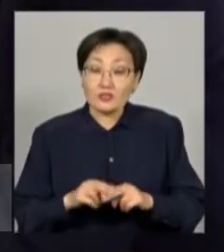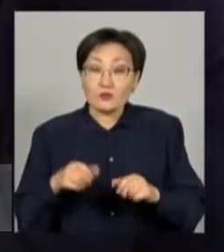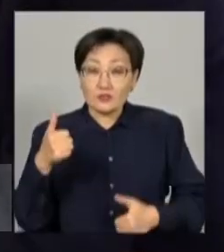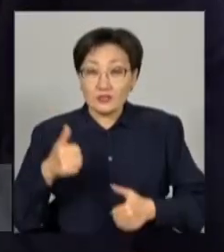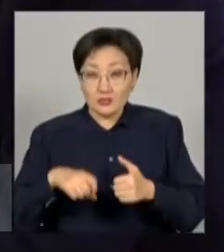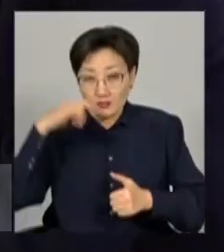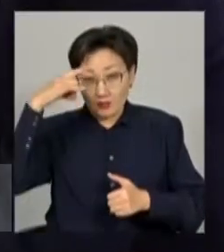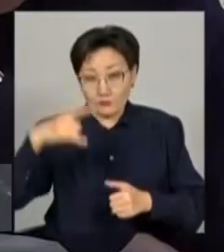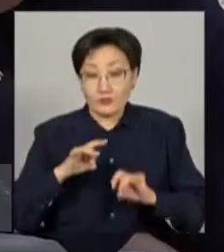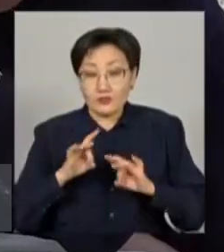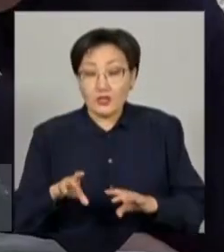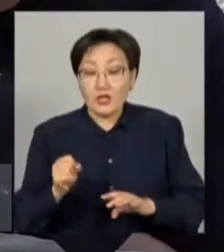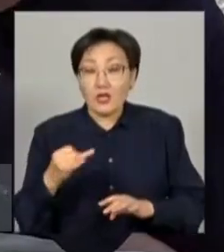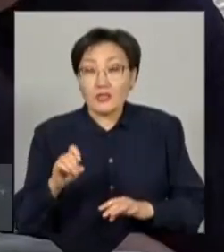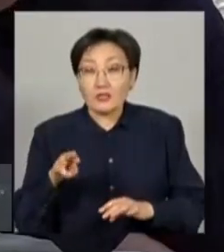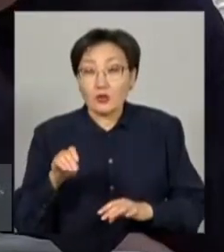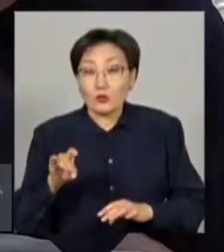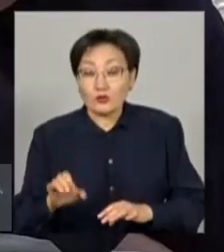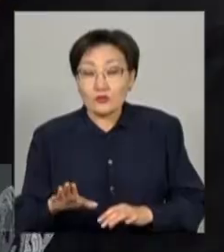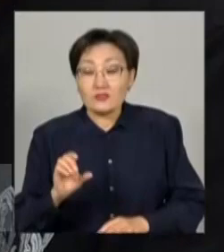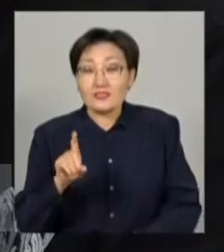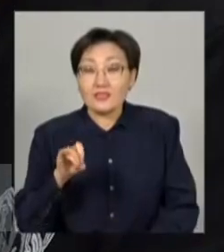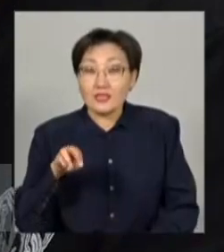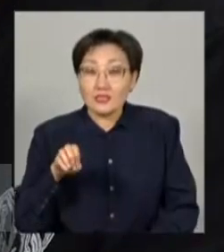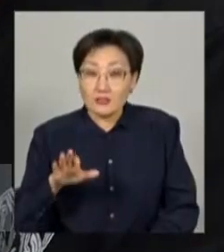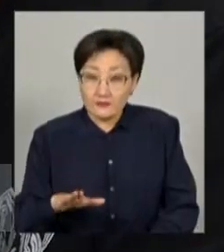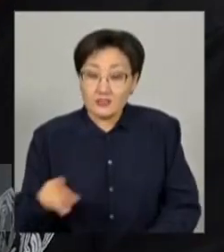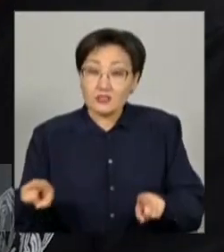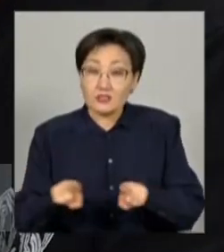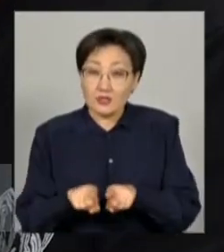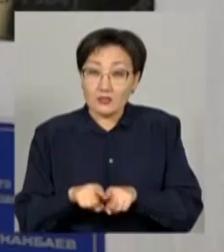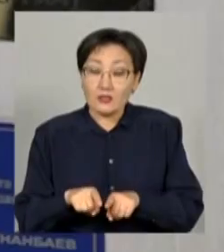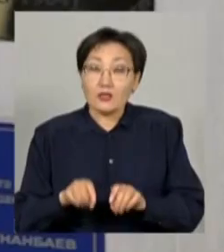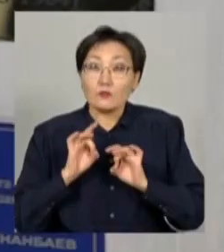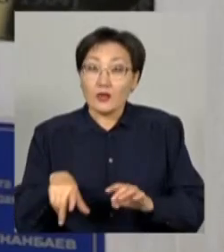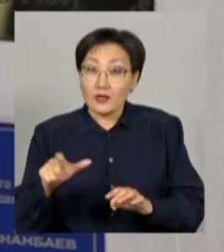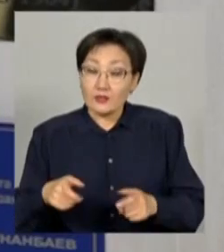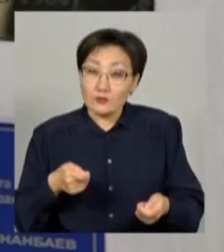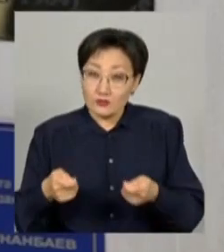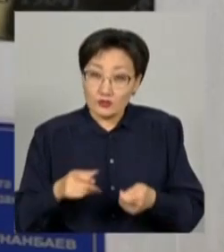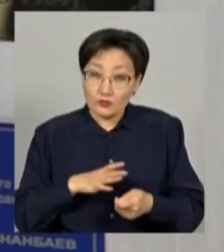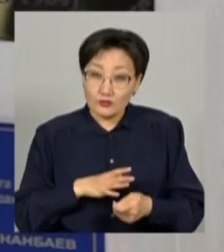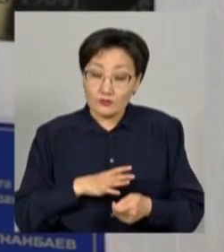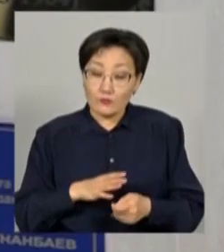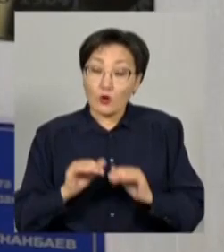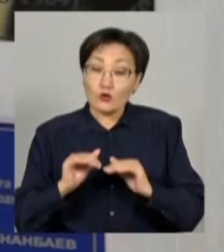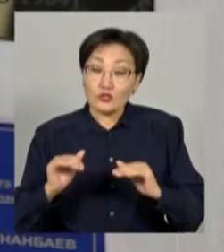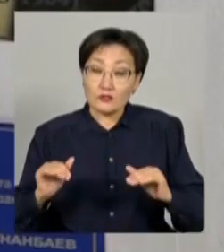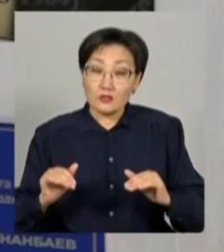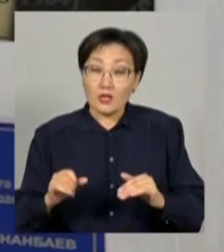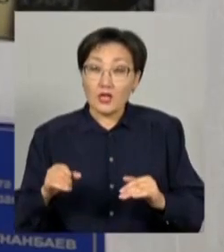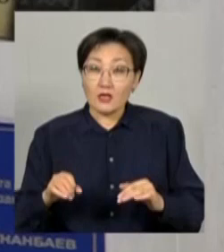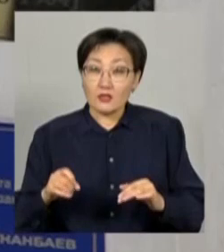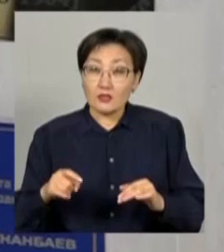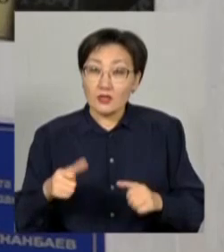айтысқа елімізге белгілі Айтақын Бұлғақов, Ринат Зайытов сынды айтыскерлер төрелік етті. Оқушылардың енді